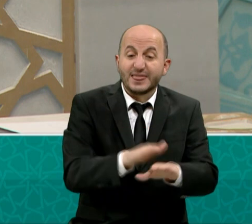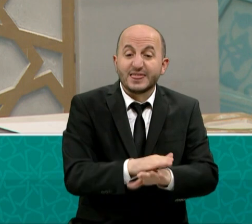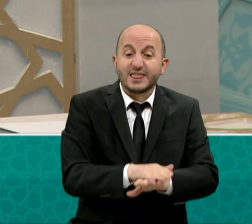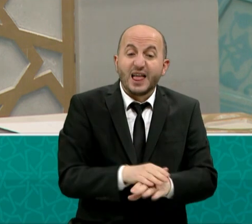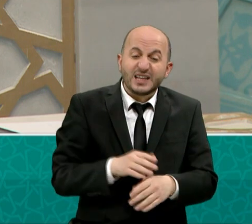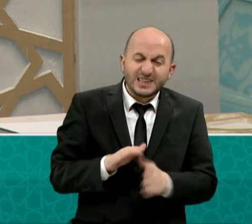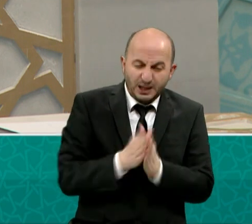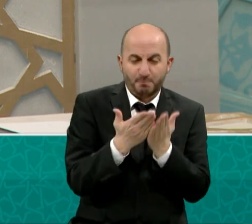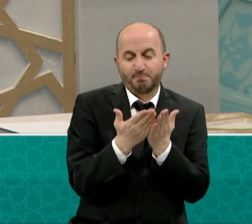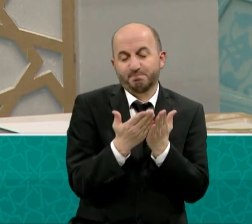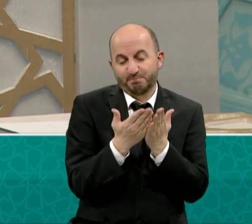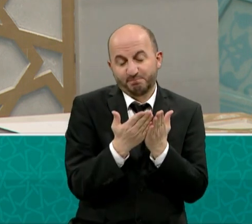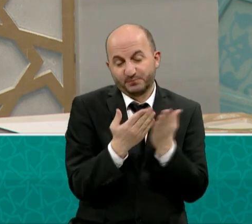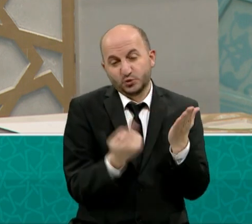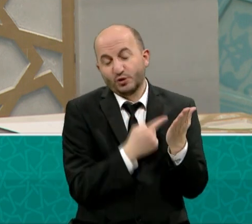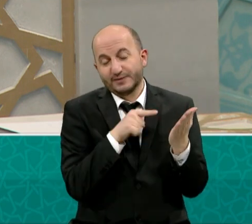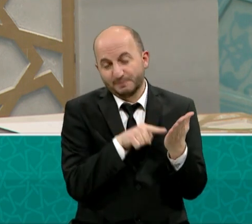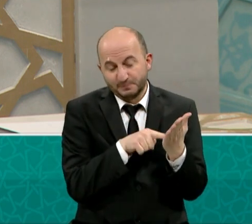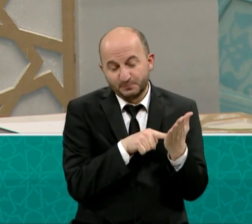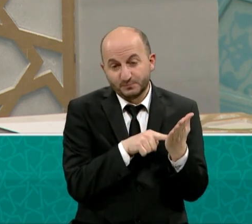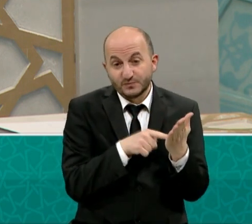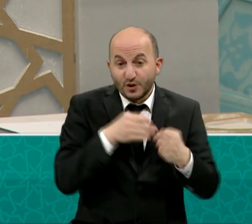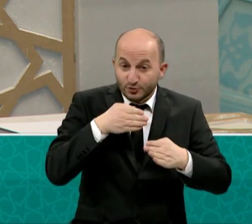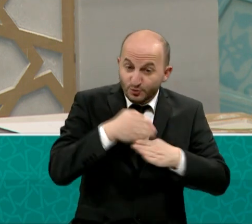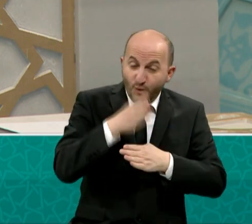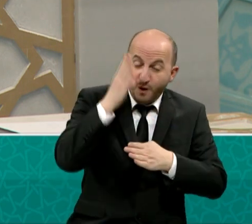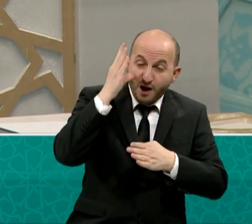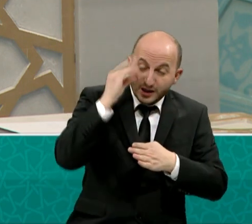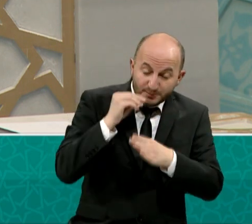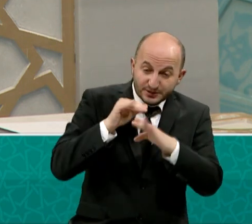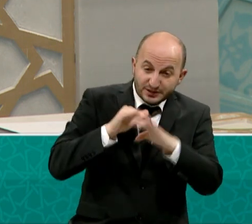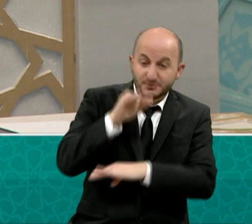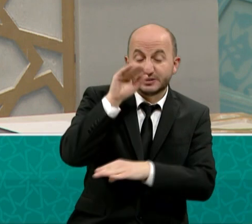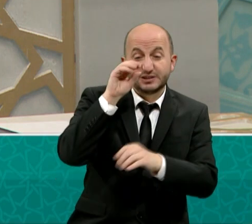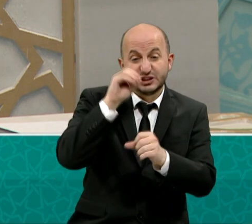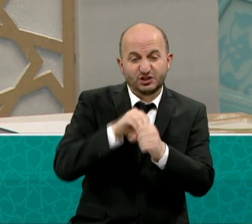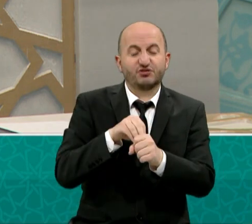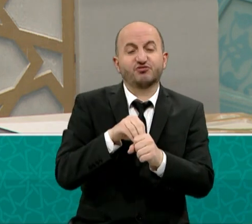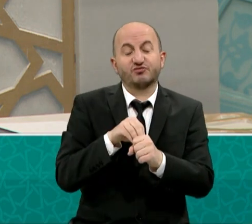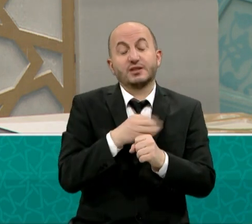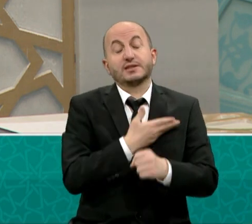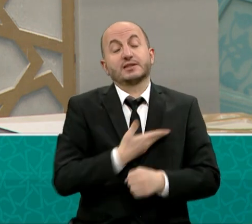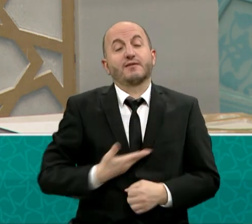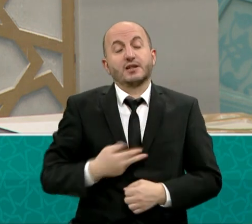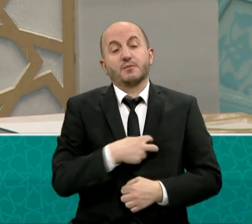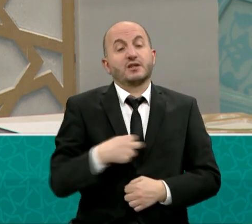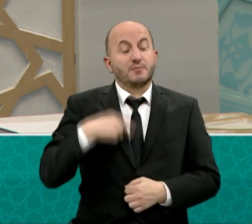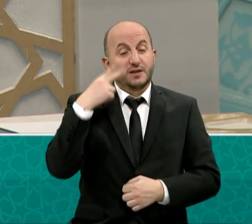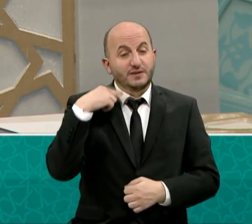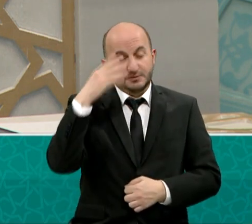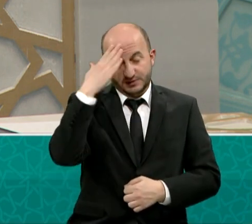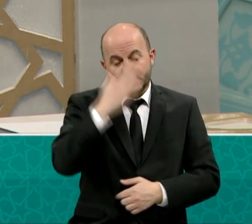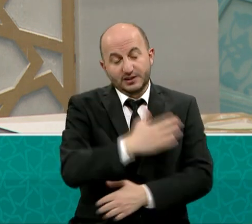kitabımızdır. O Kur'an-ı Kerim'in doğru anlaşılması ve yaşanması noktasında da sevgili Peygamberimiz